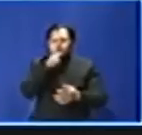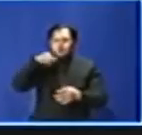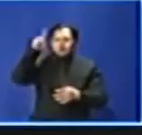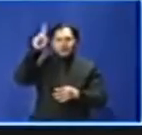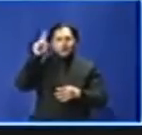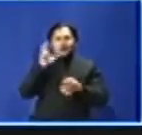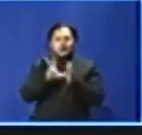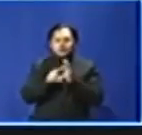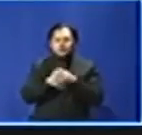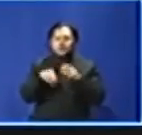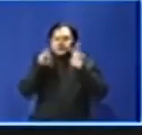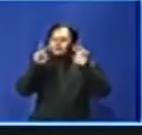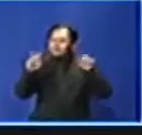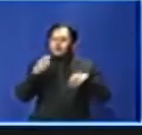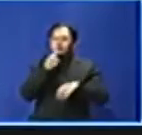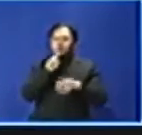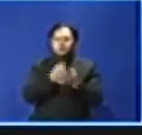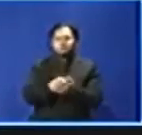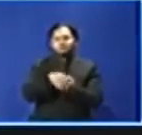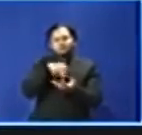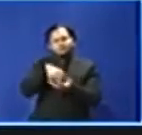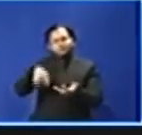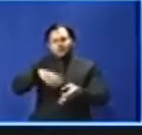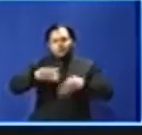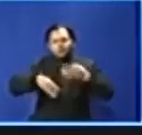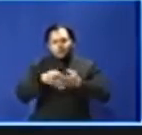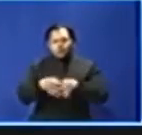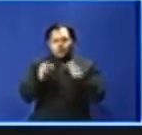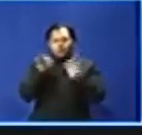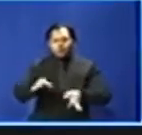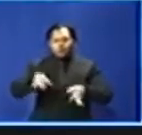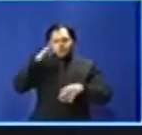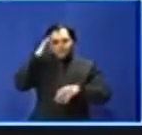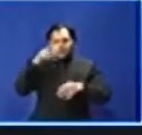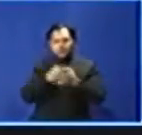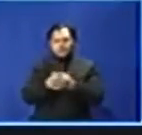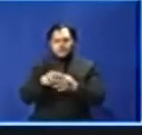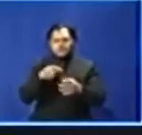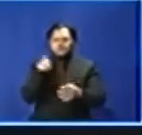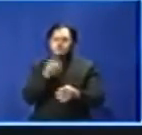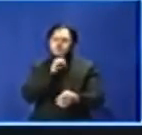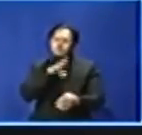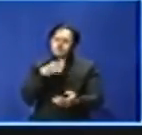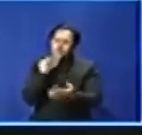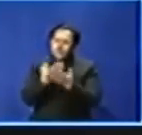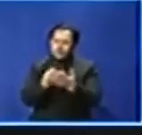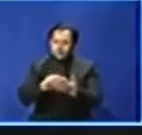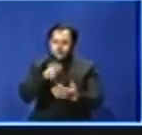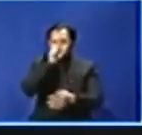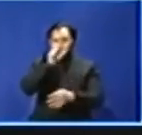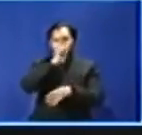tema kali ini adalah tentang tata kelola pemerintahan Kami mengucapkan terima kasih kepada seluruh